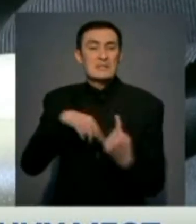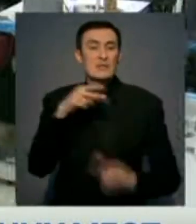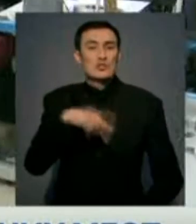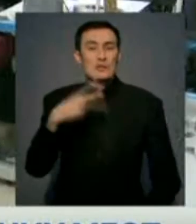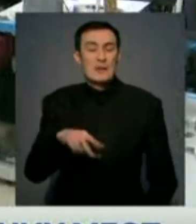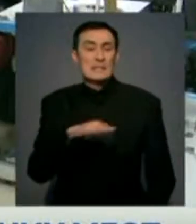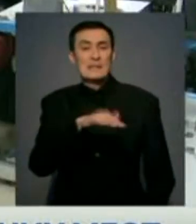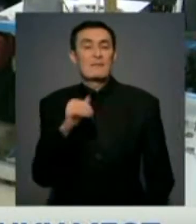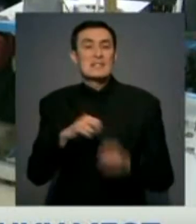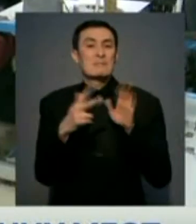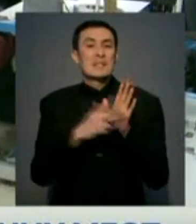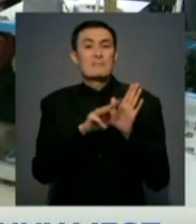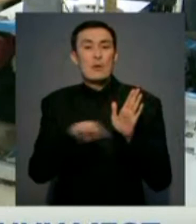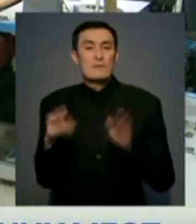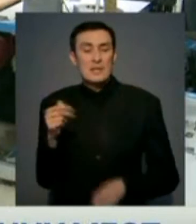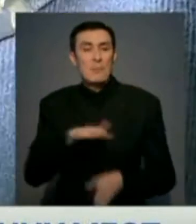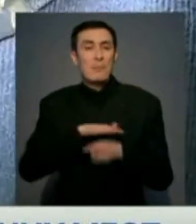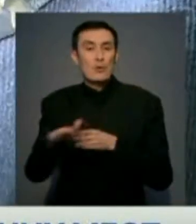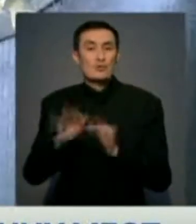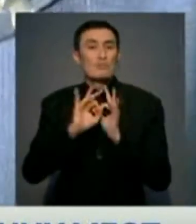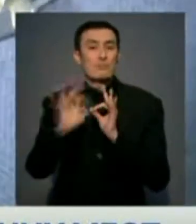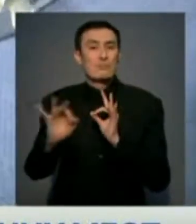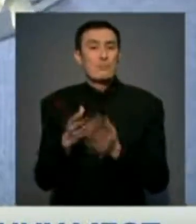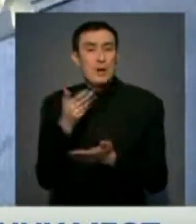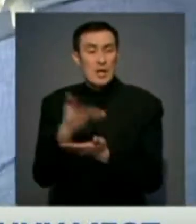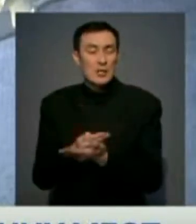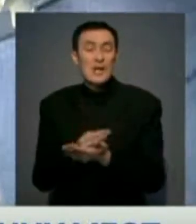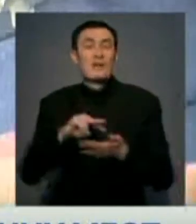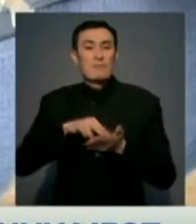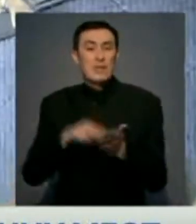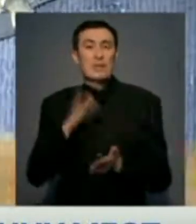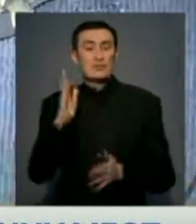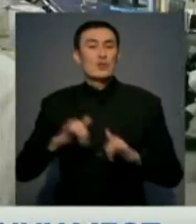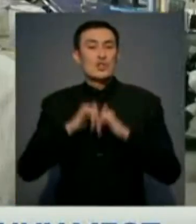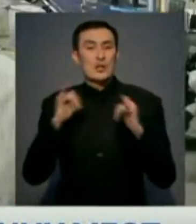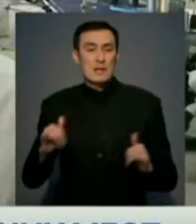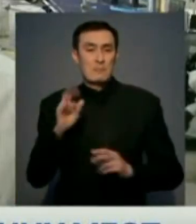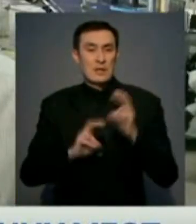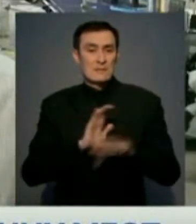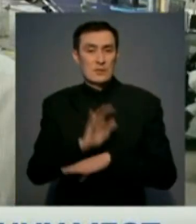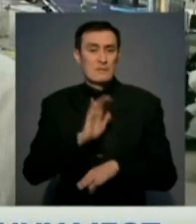заем 18 миллионов тенге полностью погашен. В планах расширять производство.